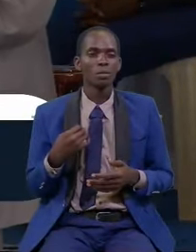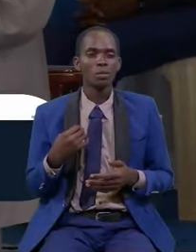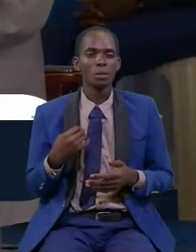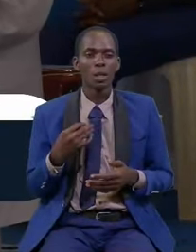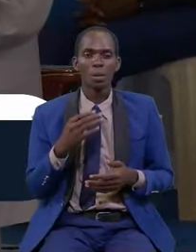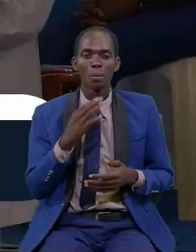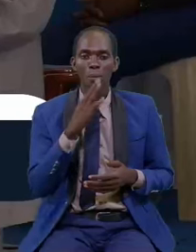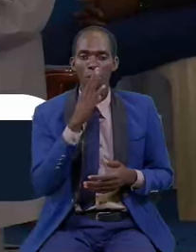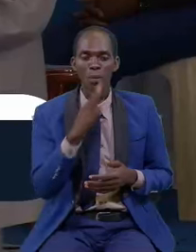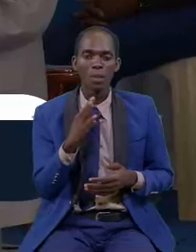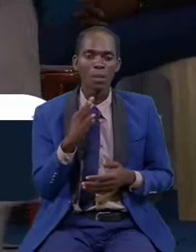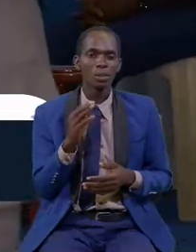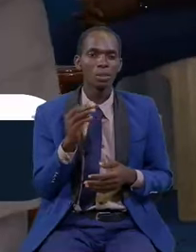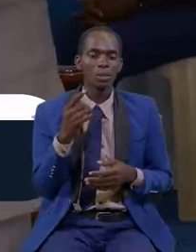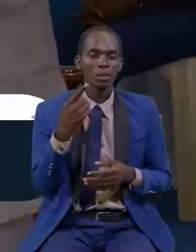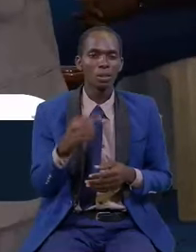verset 3.